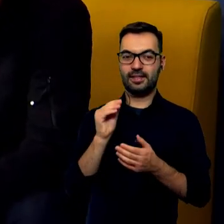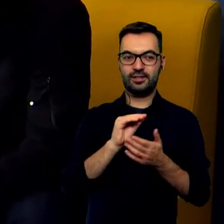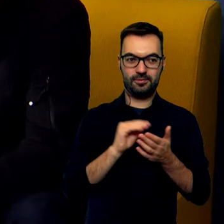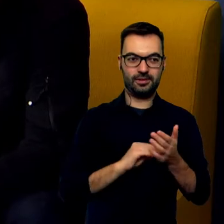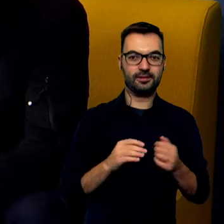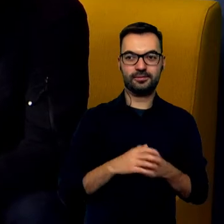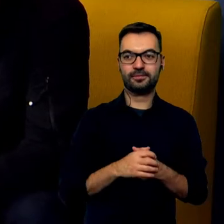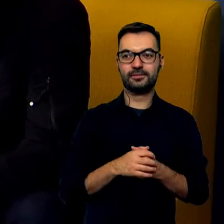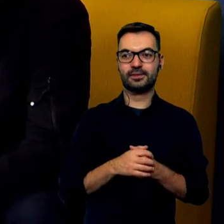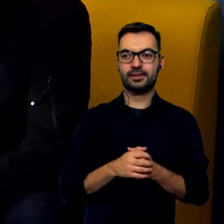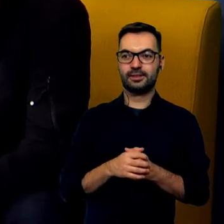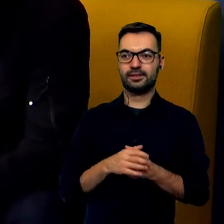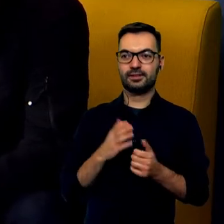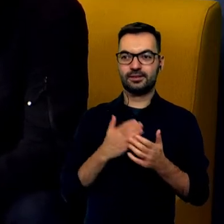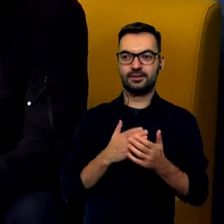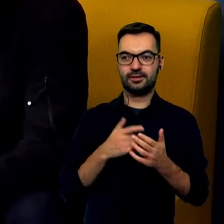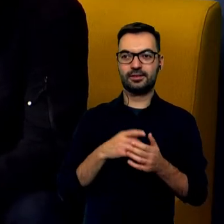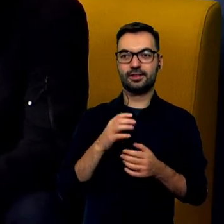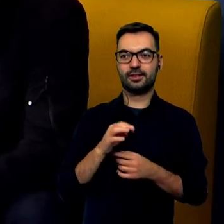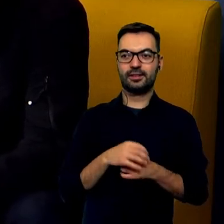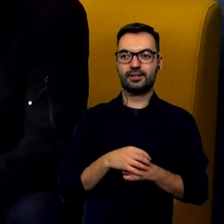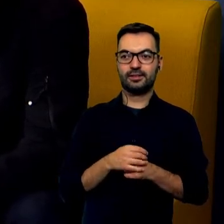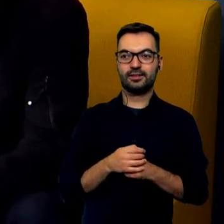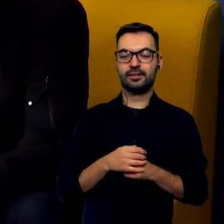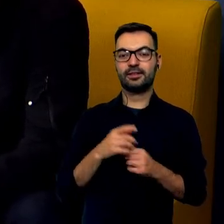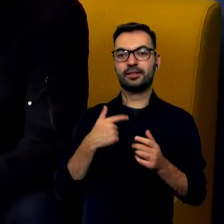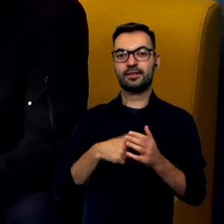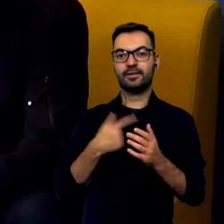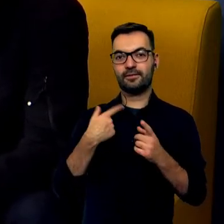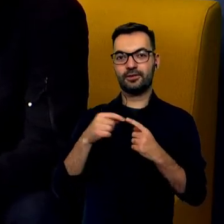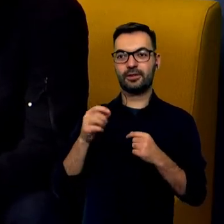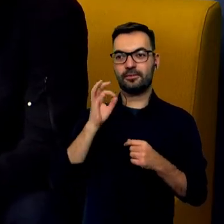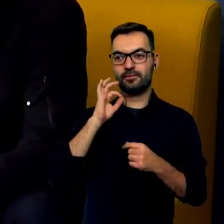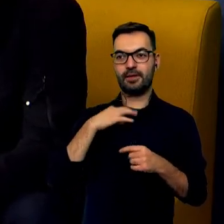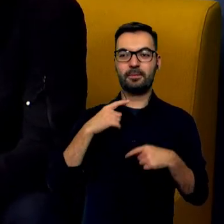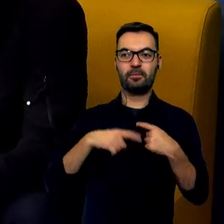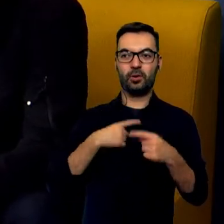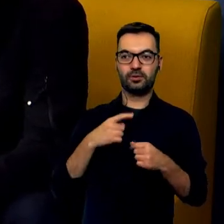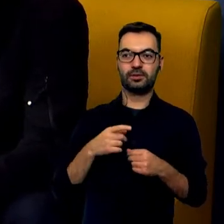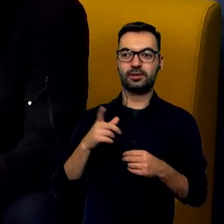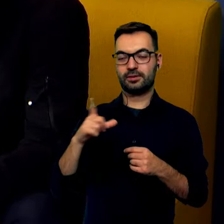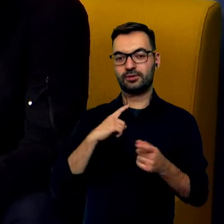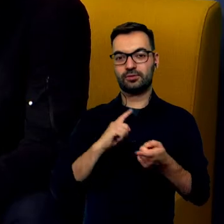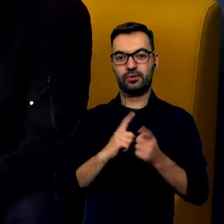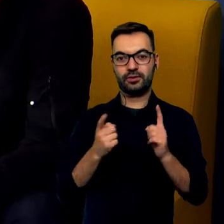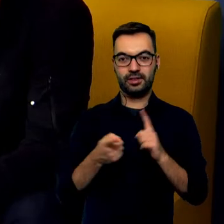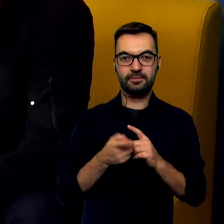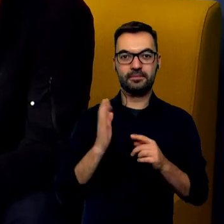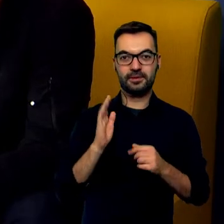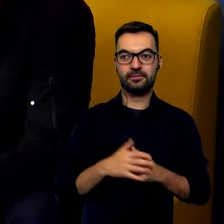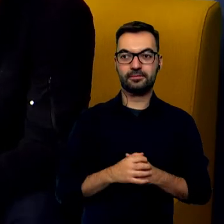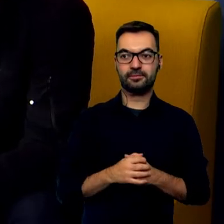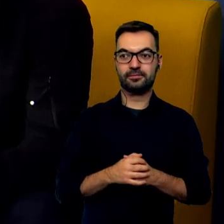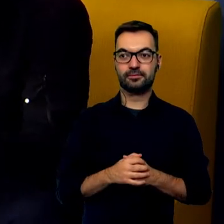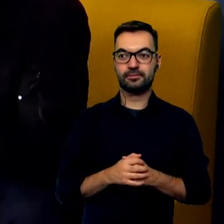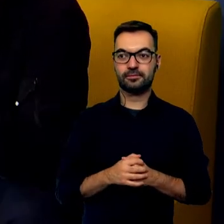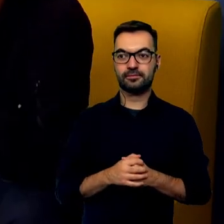pisałeś. Tak, już tryliard wersję już wysłałem do pani producent, mam już się spotkać